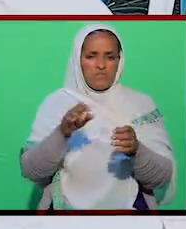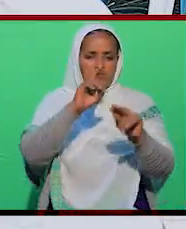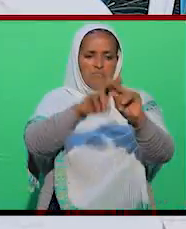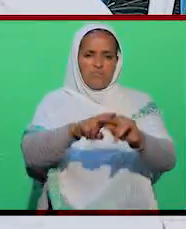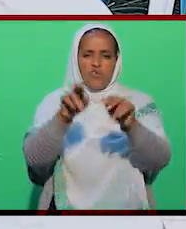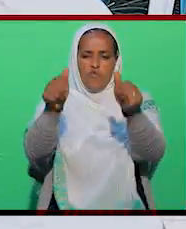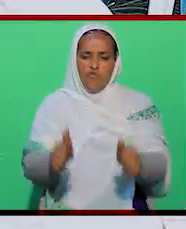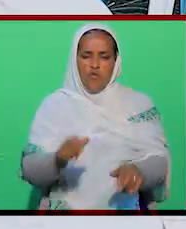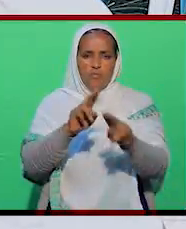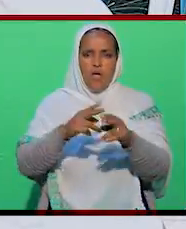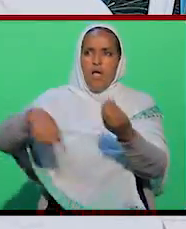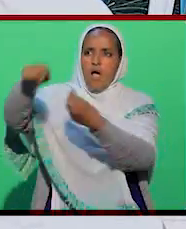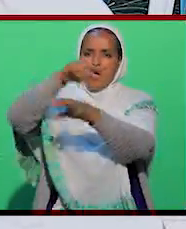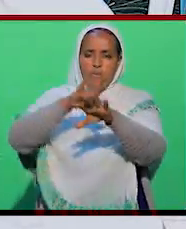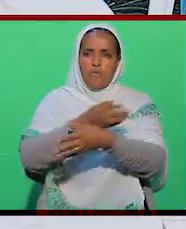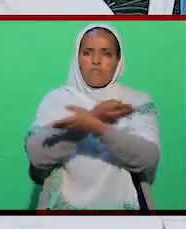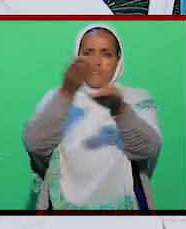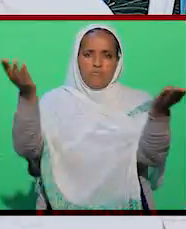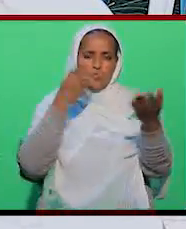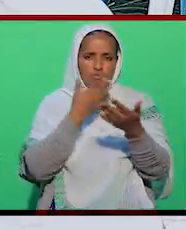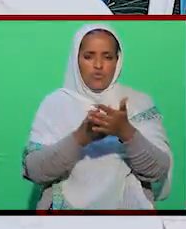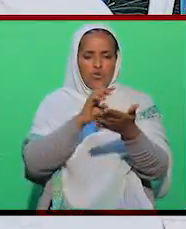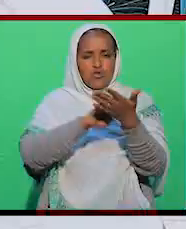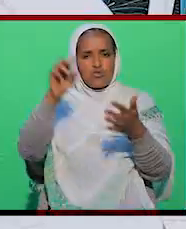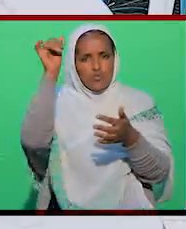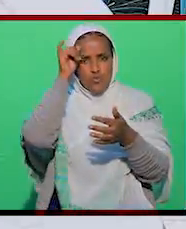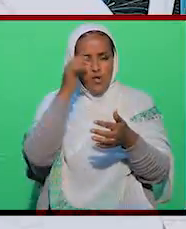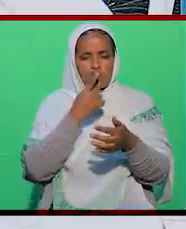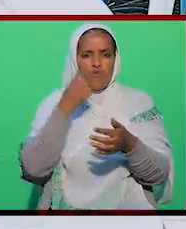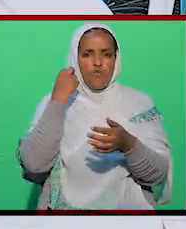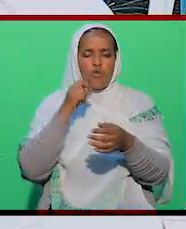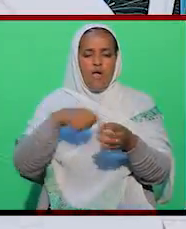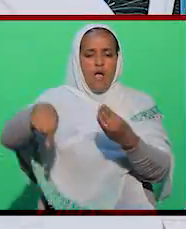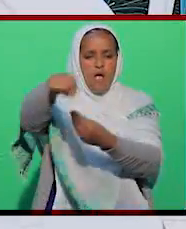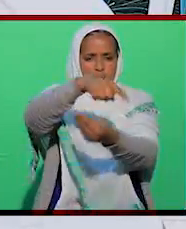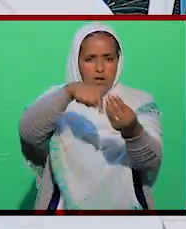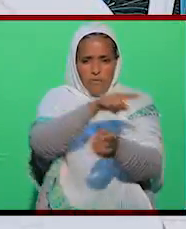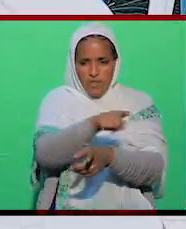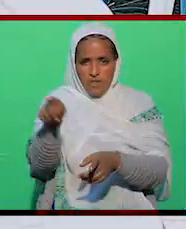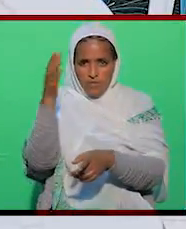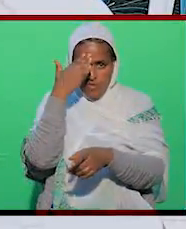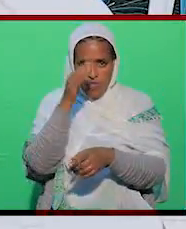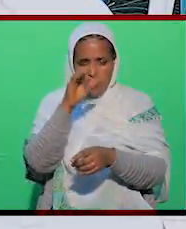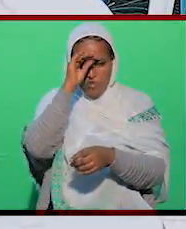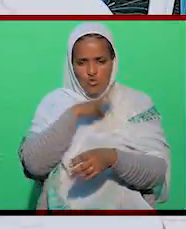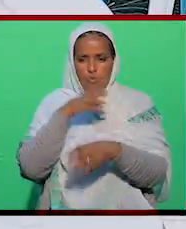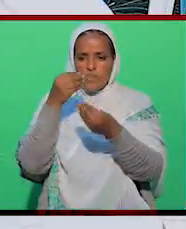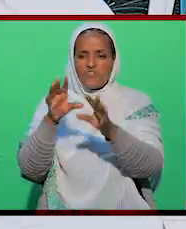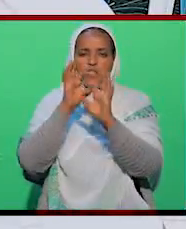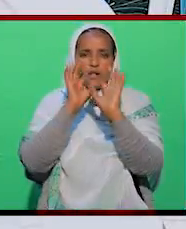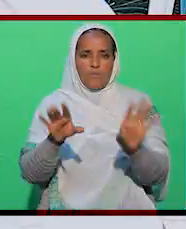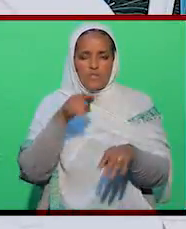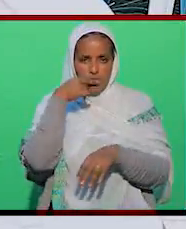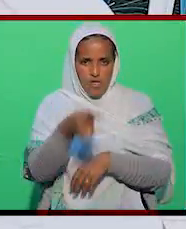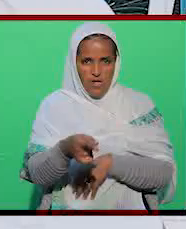እንደ ደስት እንድንቀመጥ አይደለም በአካባቢያችን ላሉ መድረስ አለብን። ቅዱስ ዮሐንስ አፈወርቅ ምን ይላል? በአካባቢ አንተ የምታውቀው አንድም